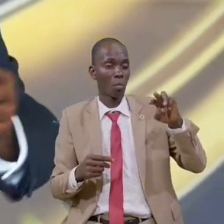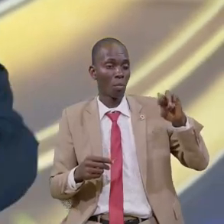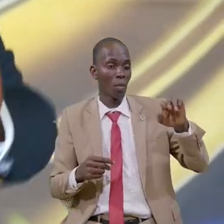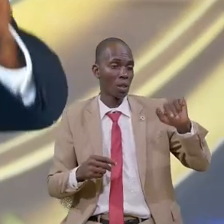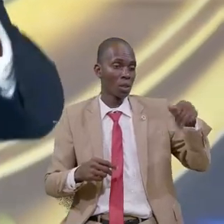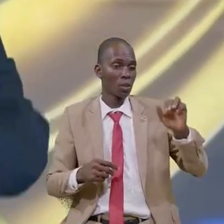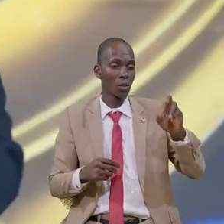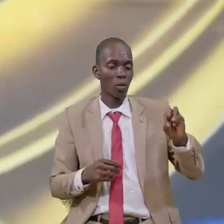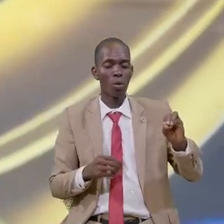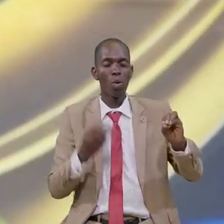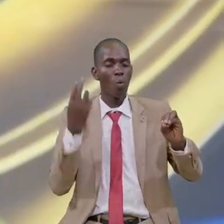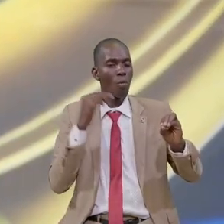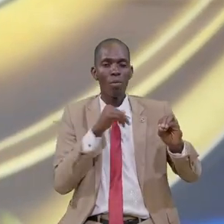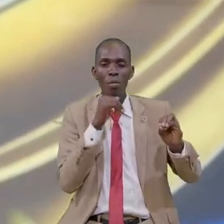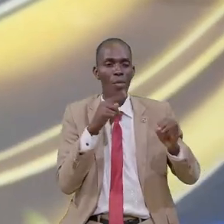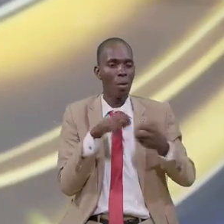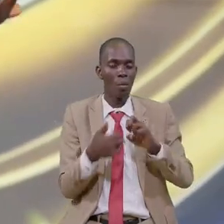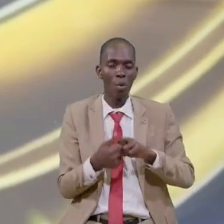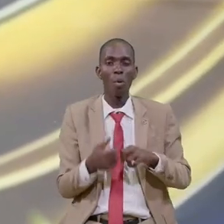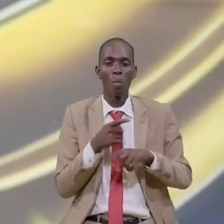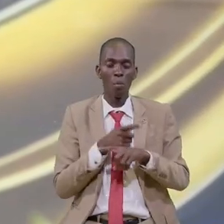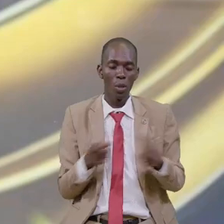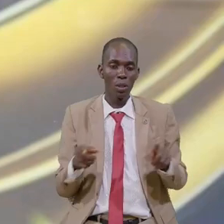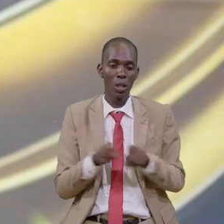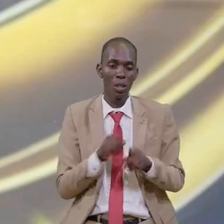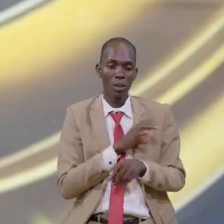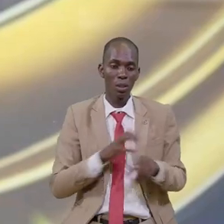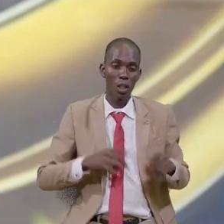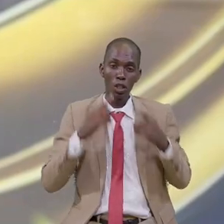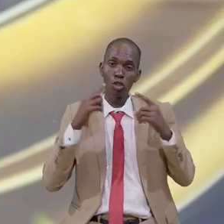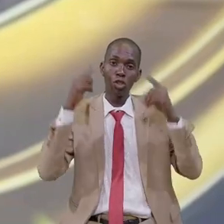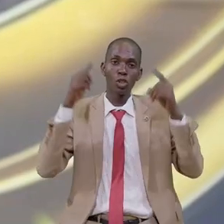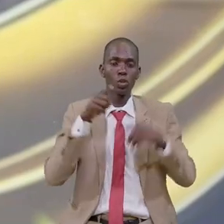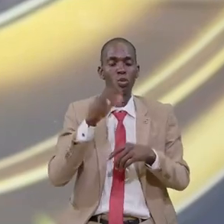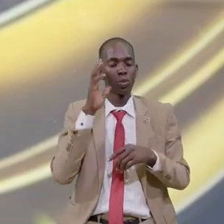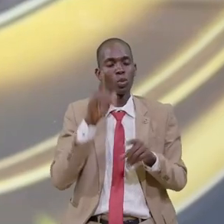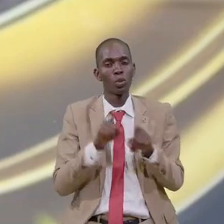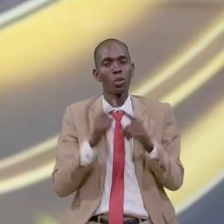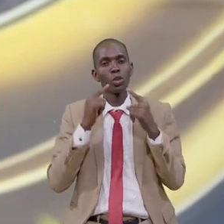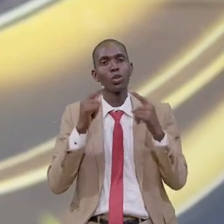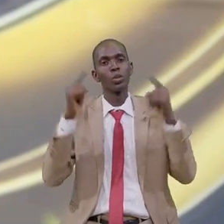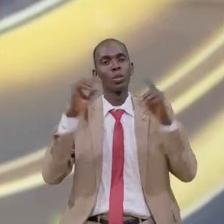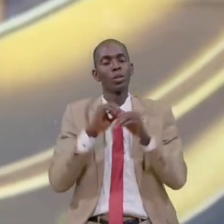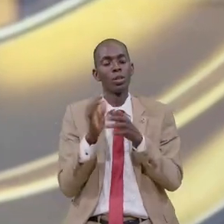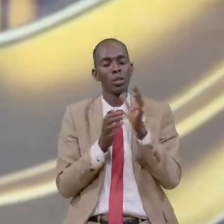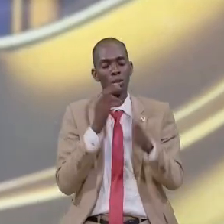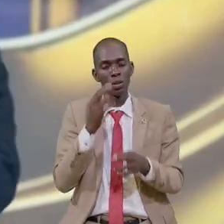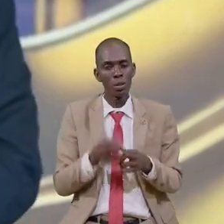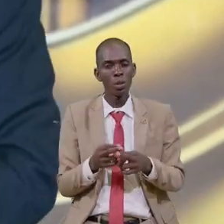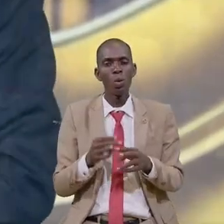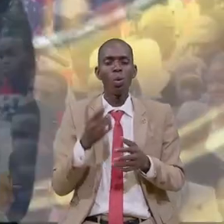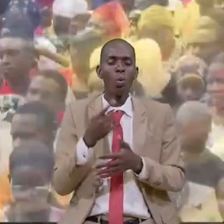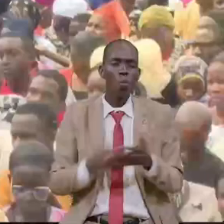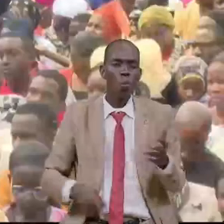Mais il a pu avancer, toi tu vas avancer. Quelle est la montagne devant toi? Est-ce que c'est la montagne d'idéologie? Est-ce que